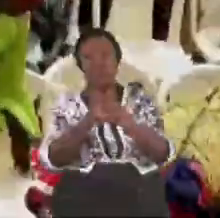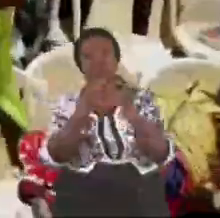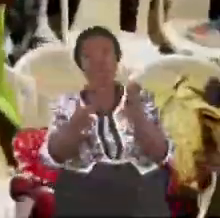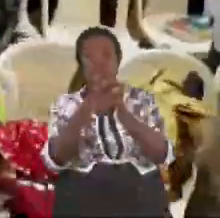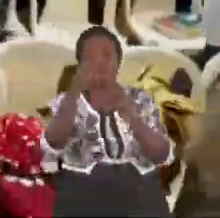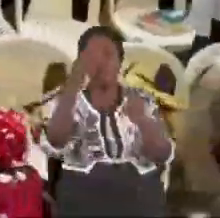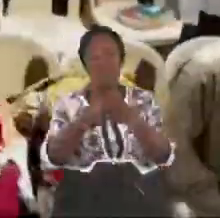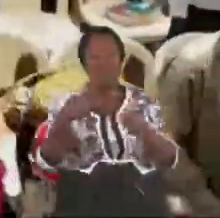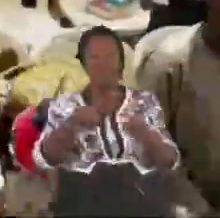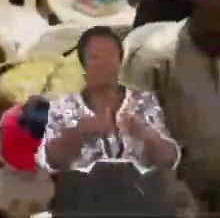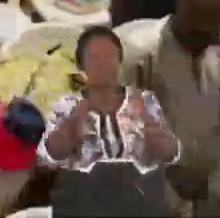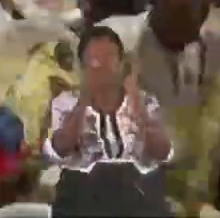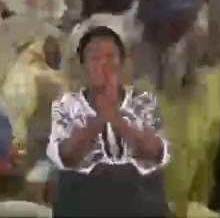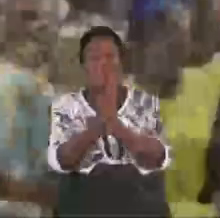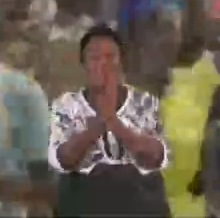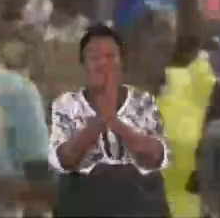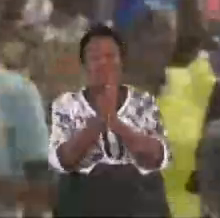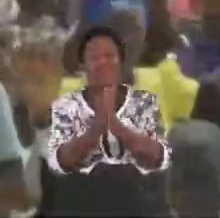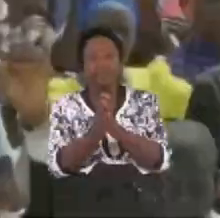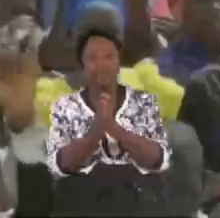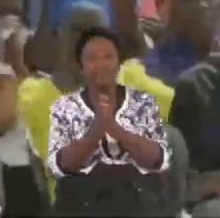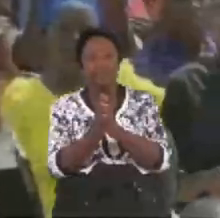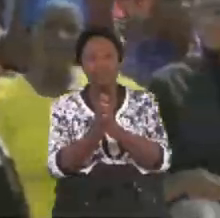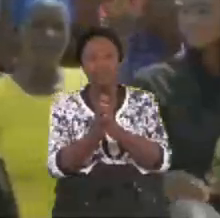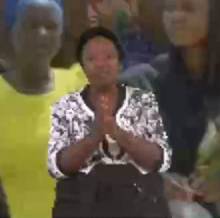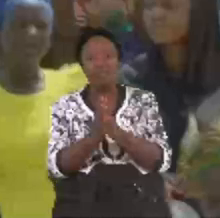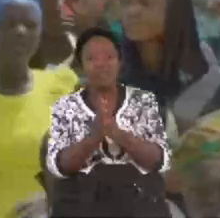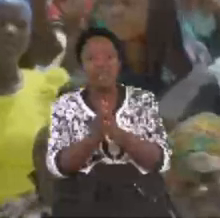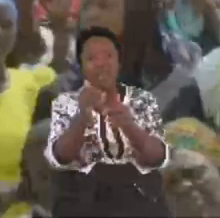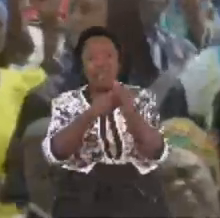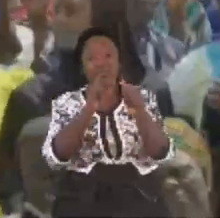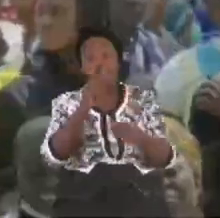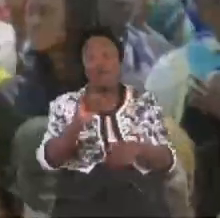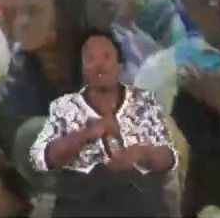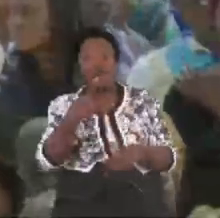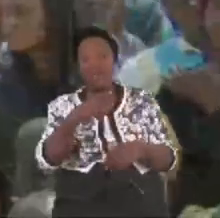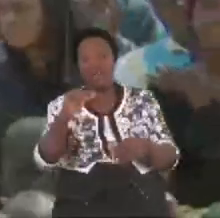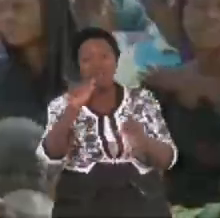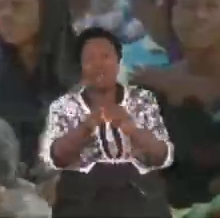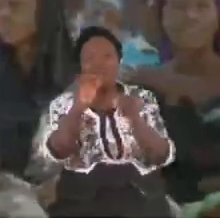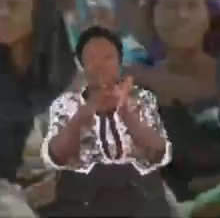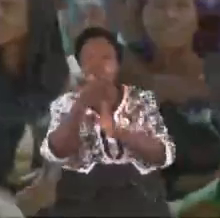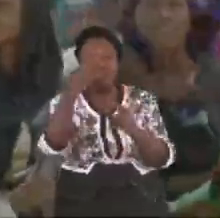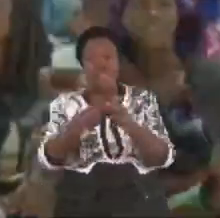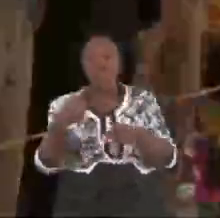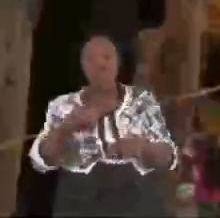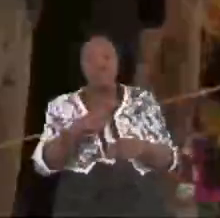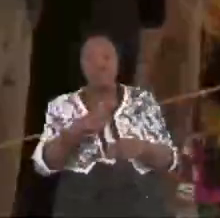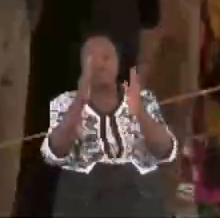Au nom de Jésus, nous prions. Tout le monde, je dis au nom de Jésus, nous